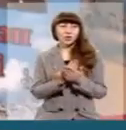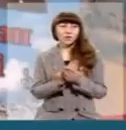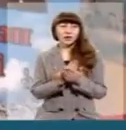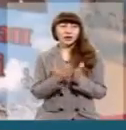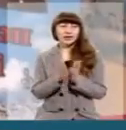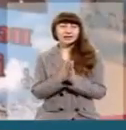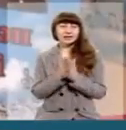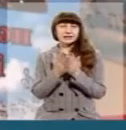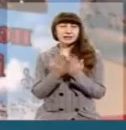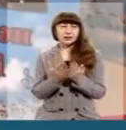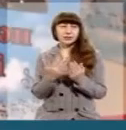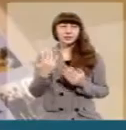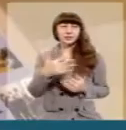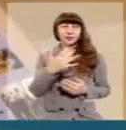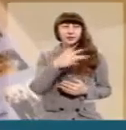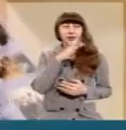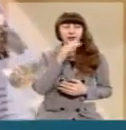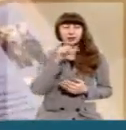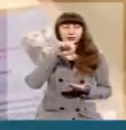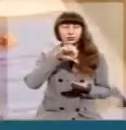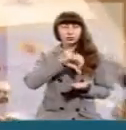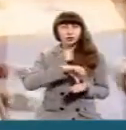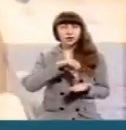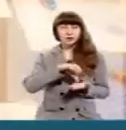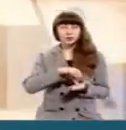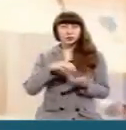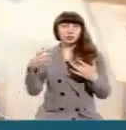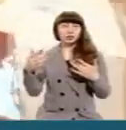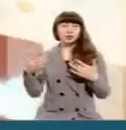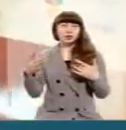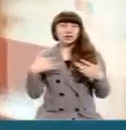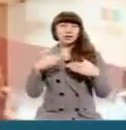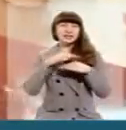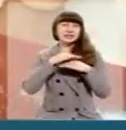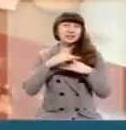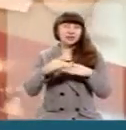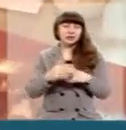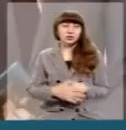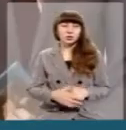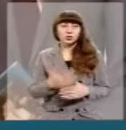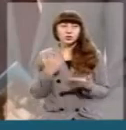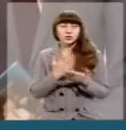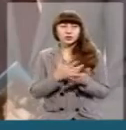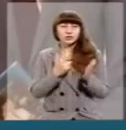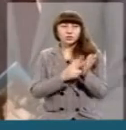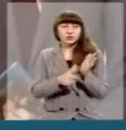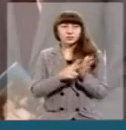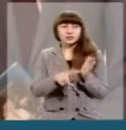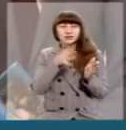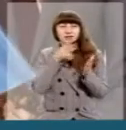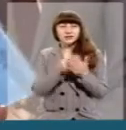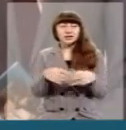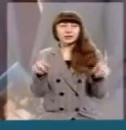туған тұлға Меңдіқара ауданының мәдениетінің дамуына зор үлес қосты. Өңір өнеріне жаңа серпін әкелді. Қазақтың